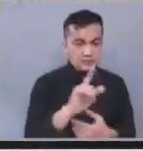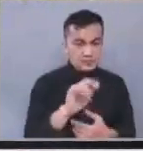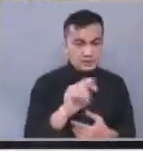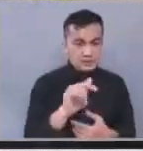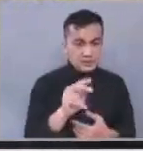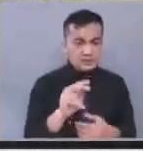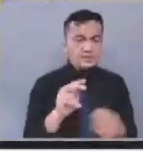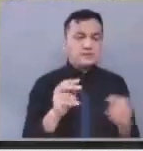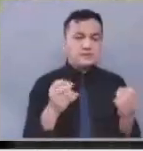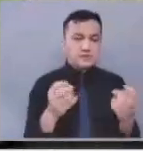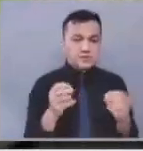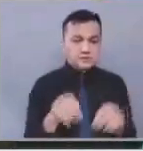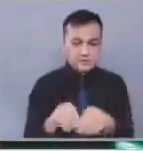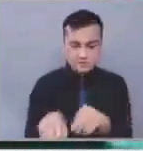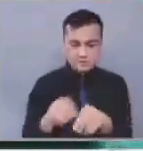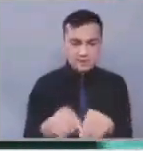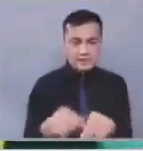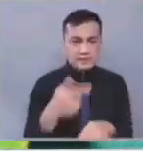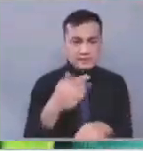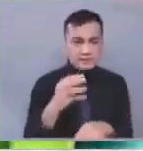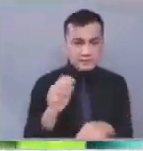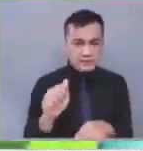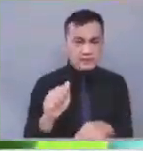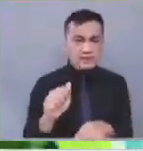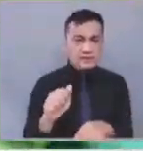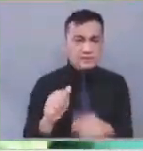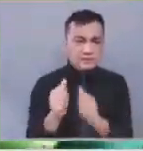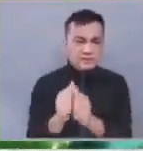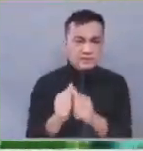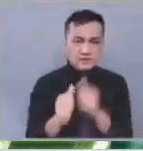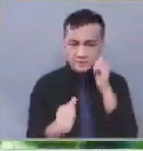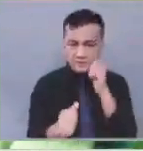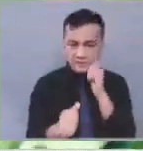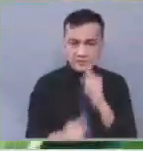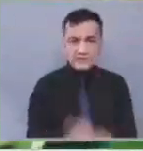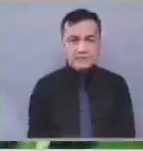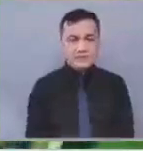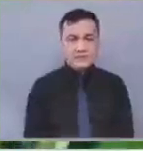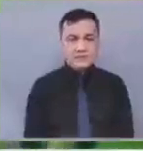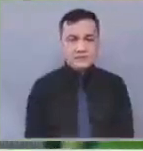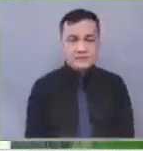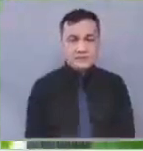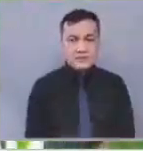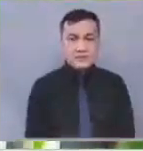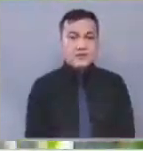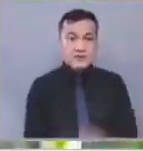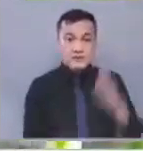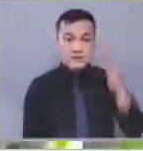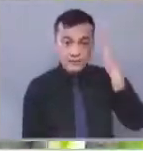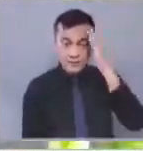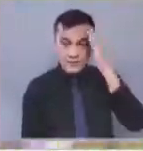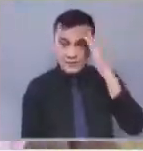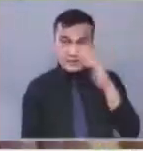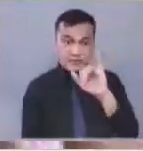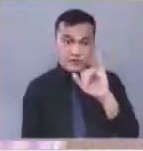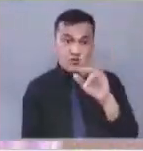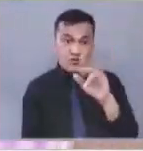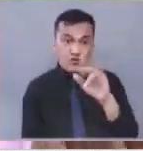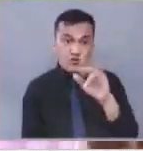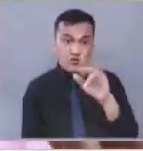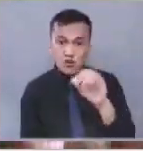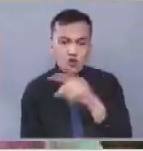ang naitatanim ni Gemma at ang mga kasamahan niyang kababaihan. Nung nakilala na namin si Sir Julio, mayroon siyang binigay sa amin